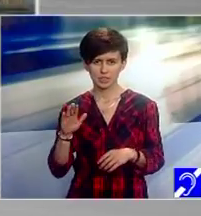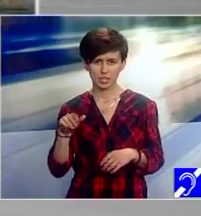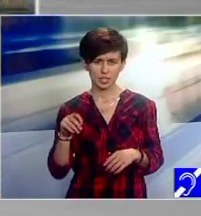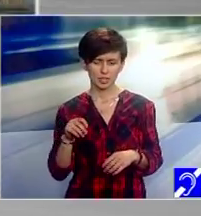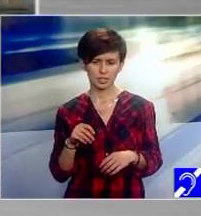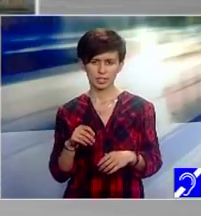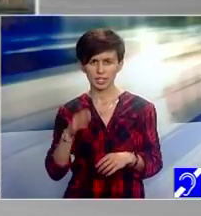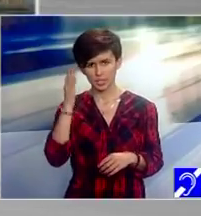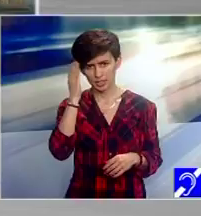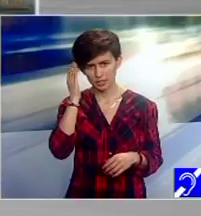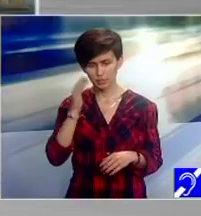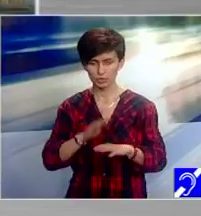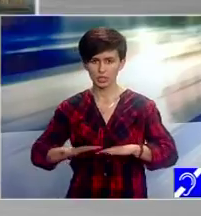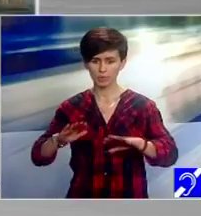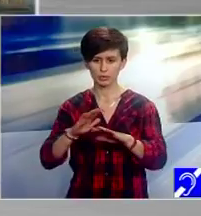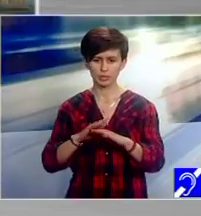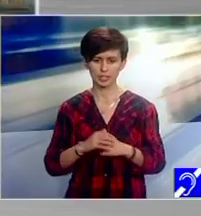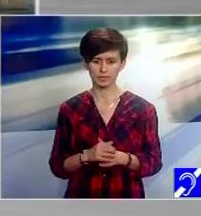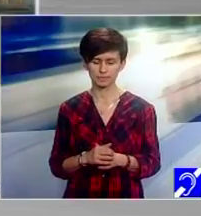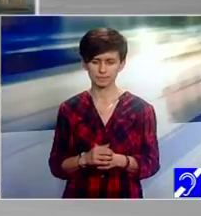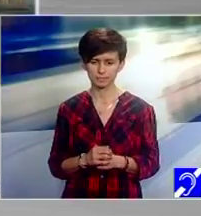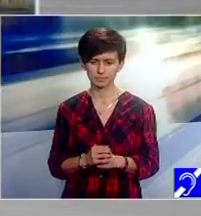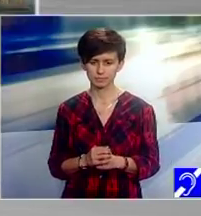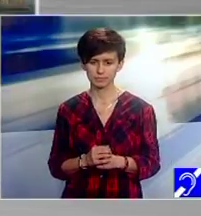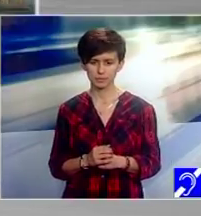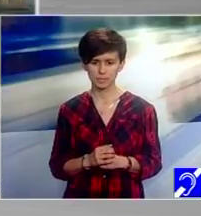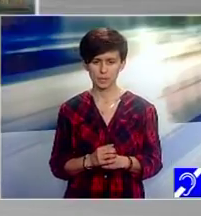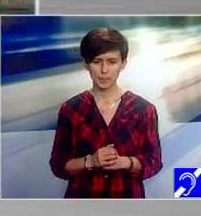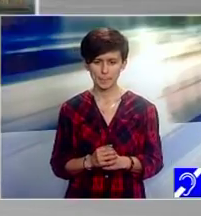în școala publică, școala de masă, în toate ciclurile.